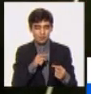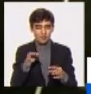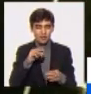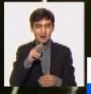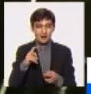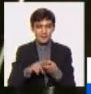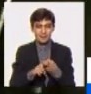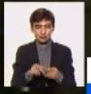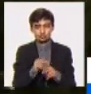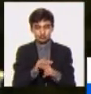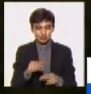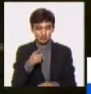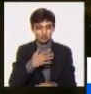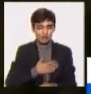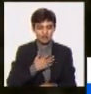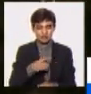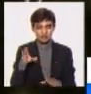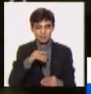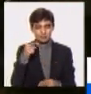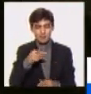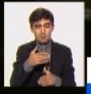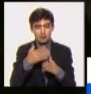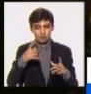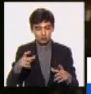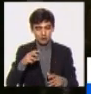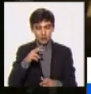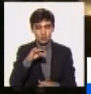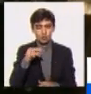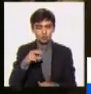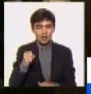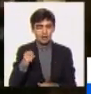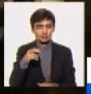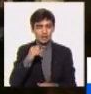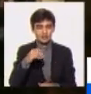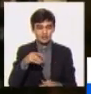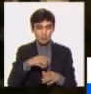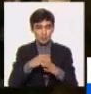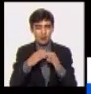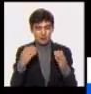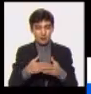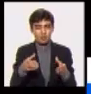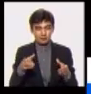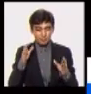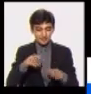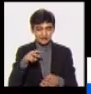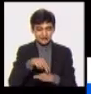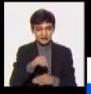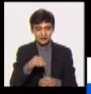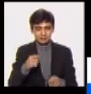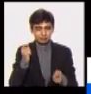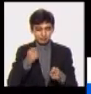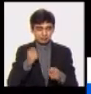коронавирусом. С наступлением темноты тысячи людей в Сан-Паулу и Рио-де-Жанейро вышли на балконы и начали стучать ложками по кастрюлям и